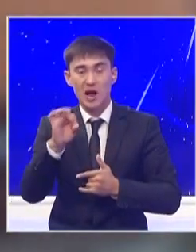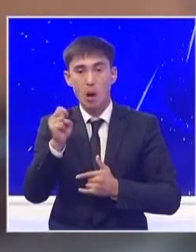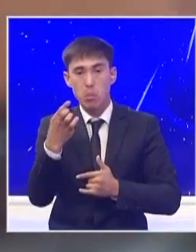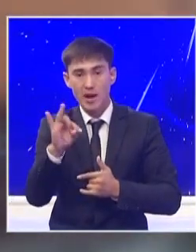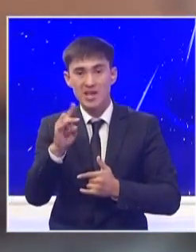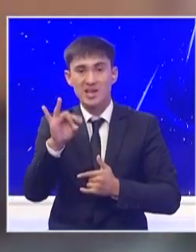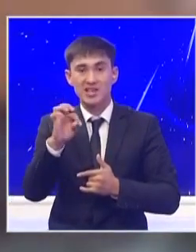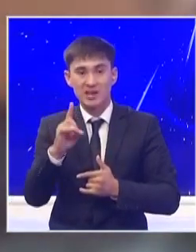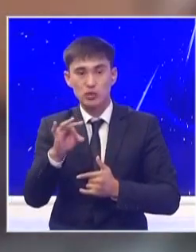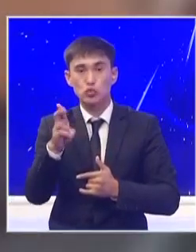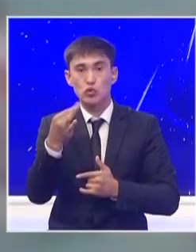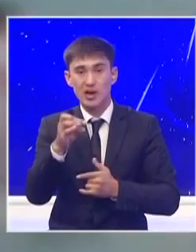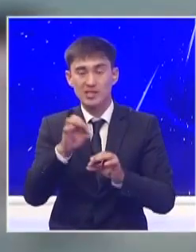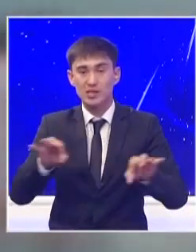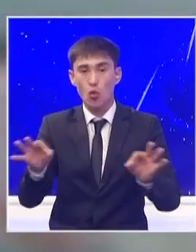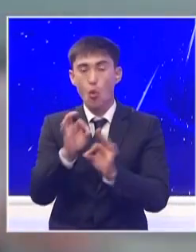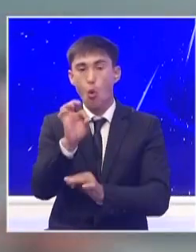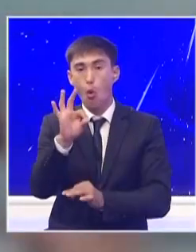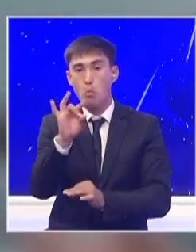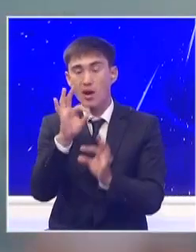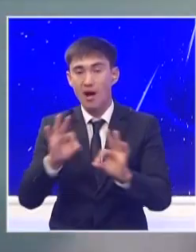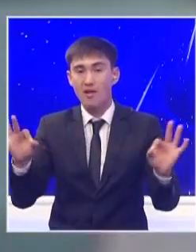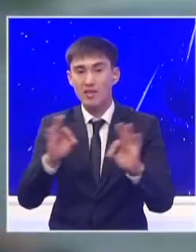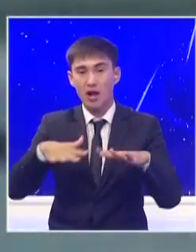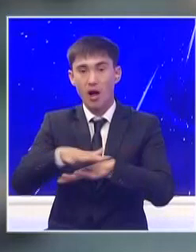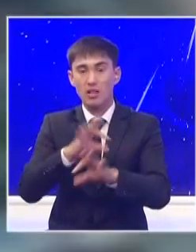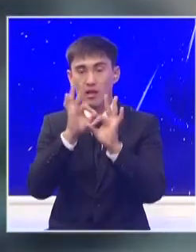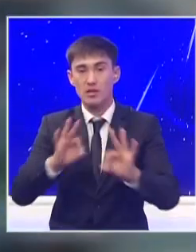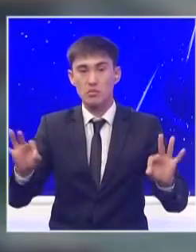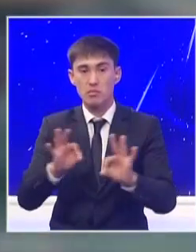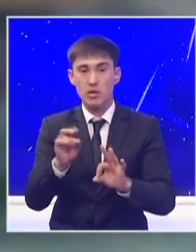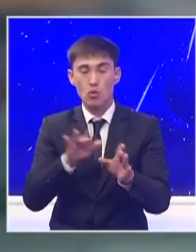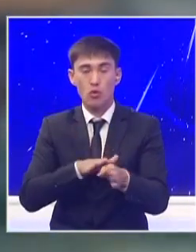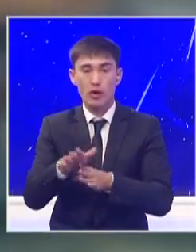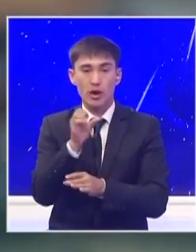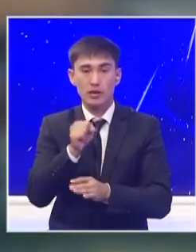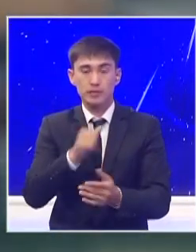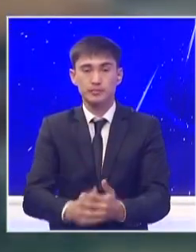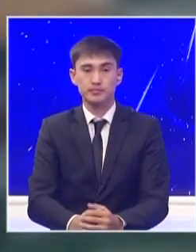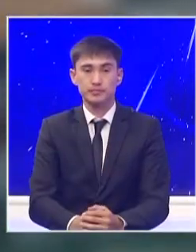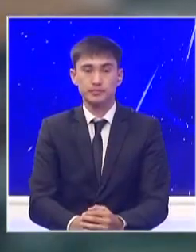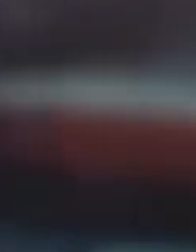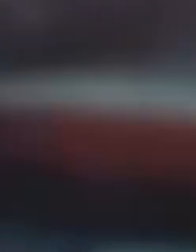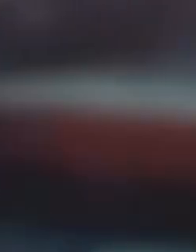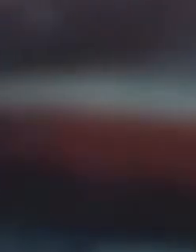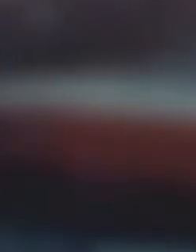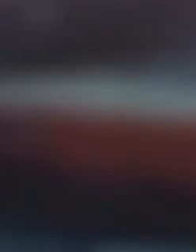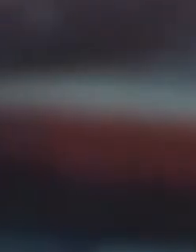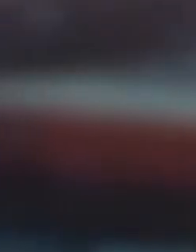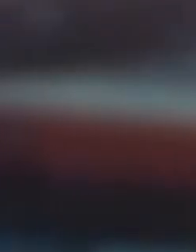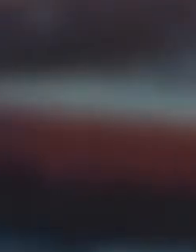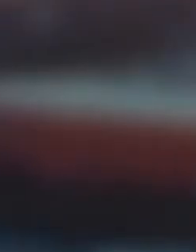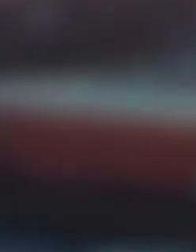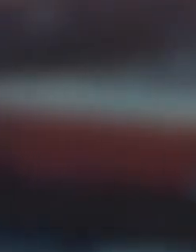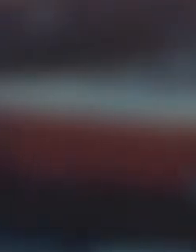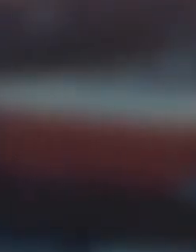Амангелді, Ер Тарғын, Дударай сияқты операларды және халық әндері мен шетел композиторларын орындаған. Топтаманы ғаламтор ақпараттармен дайындаған Диана